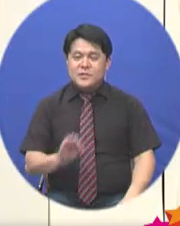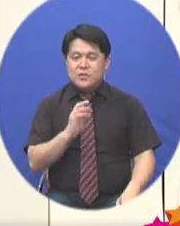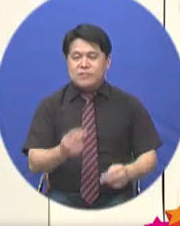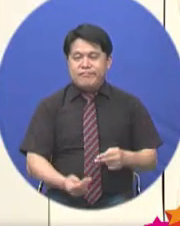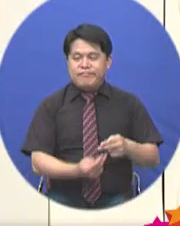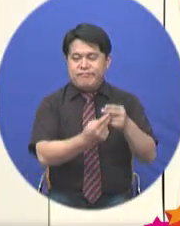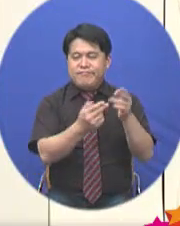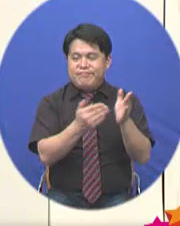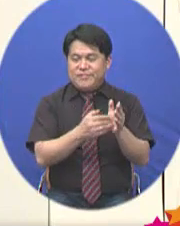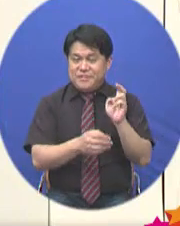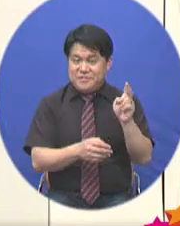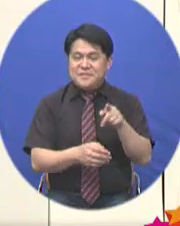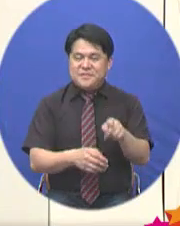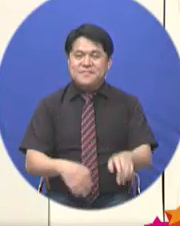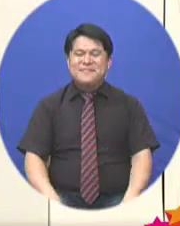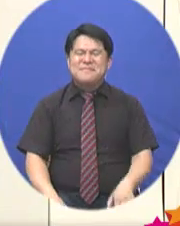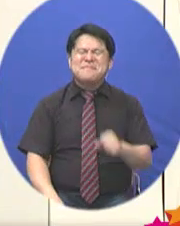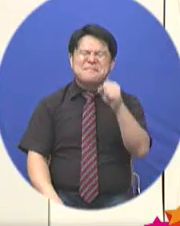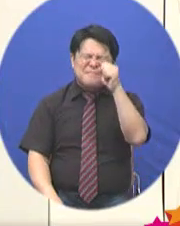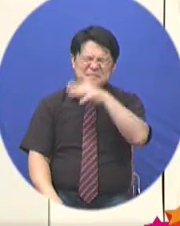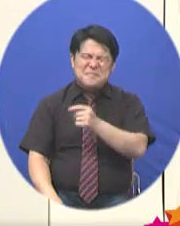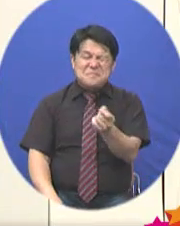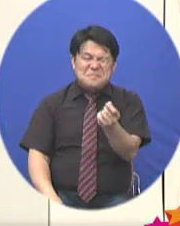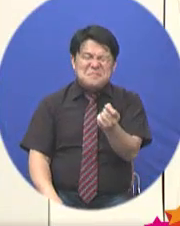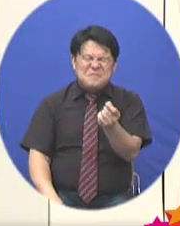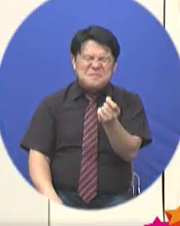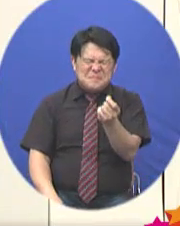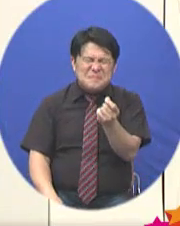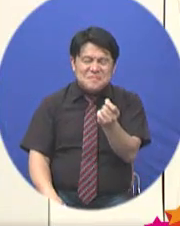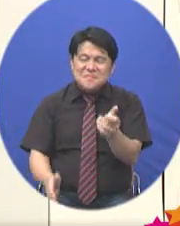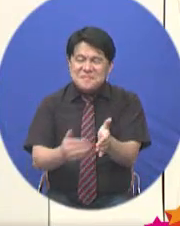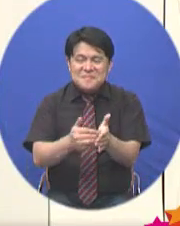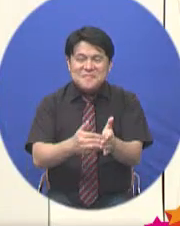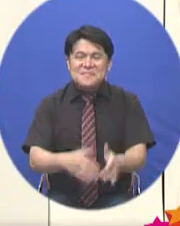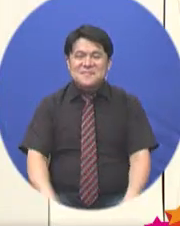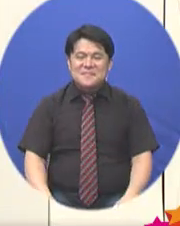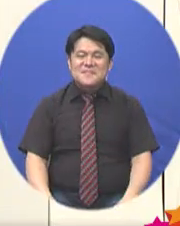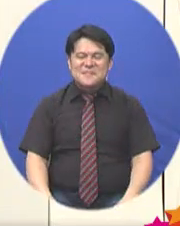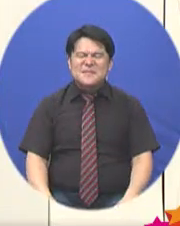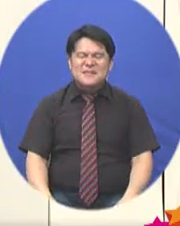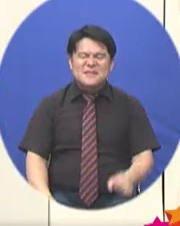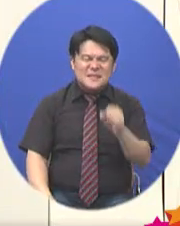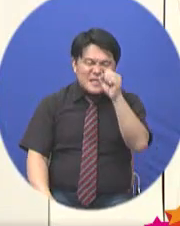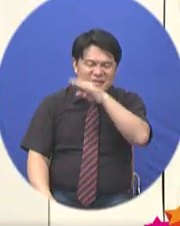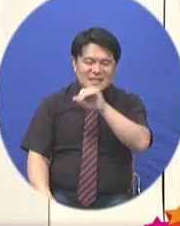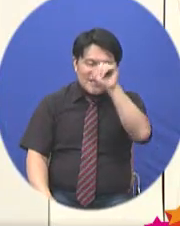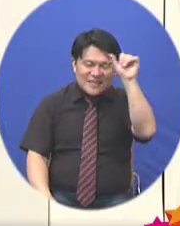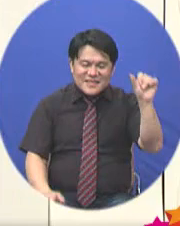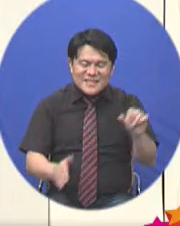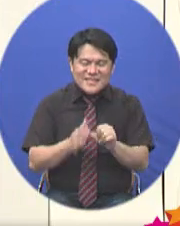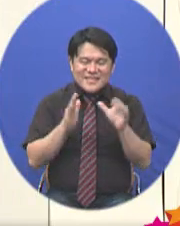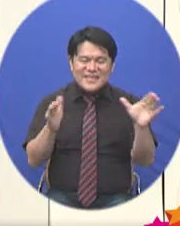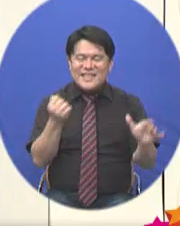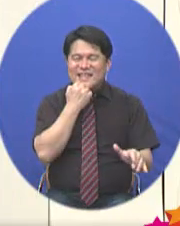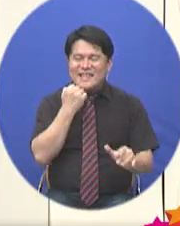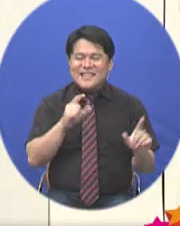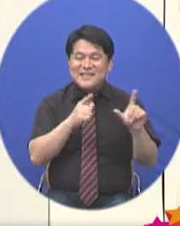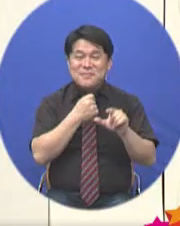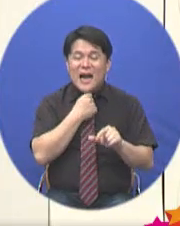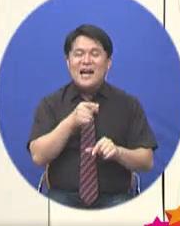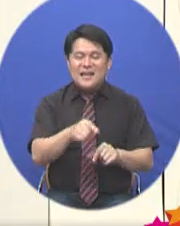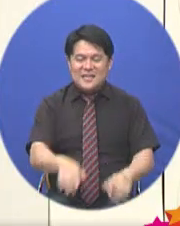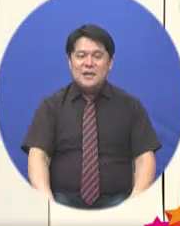해놓으신 게 있으시지요, 유가. 그냥 먹고 살만해, 그죠? 그냥 먹고 살만하니까 평생 네. 웃으면서 살 겁니다. 아이